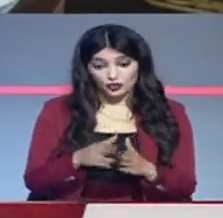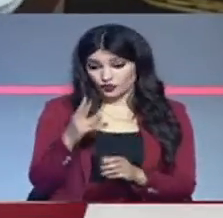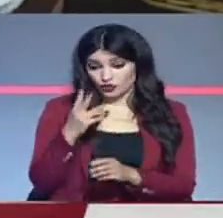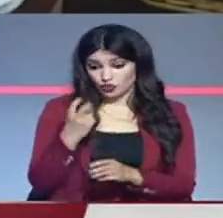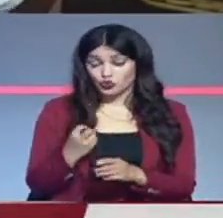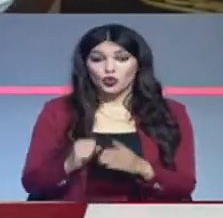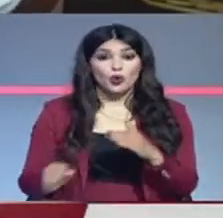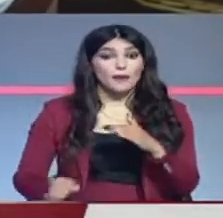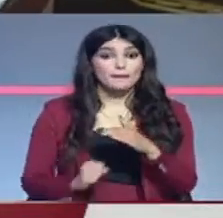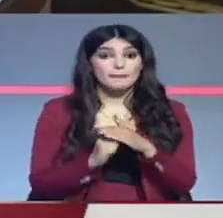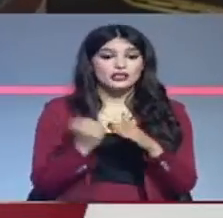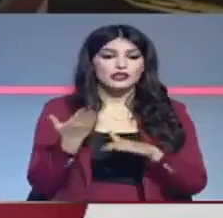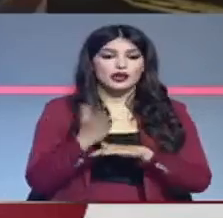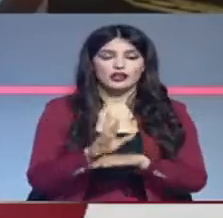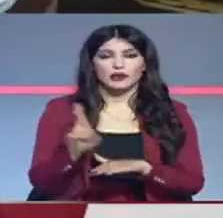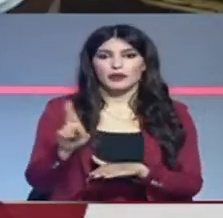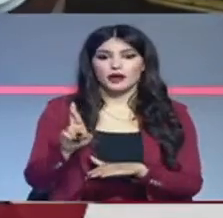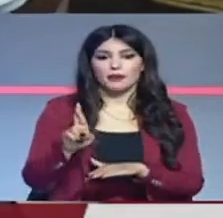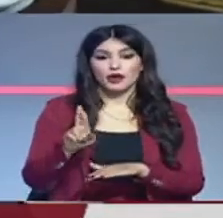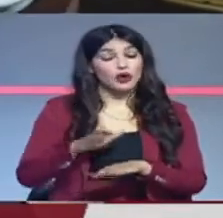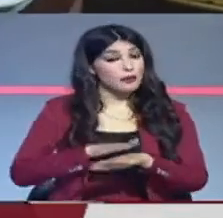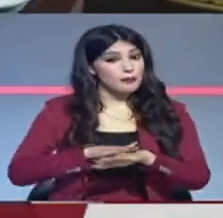تقديم اه